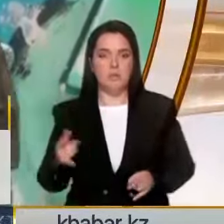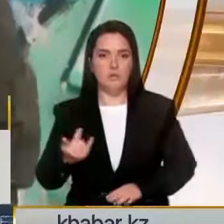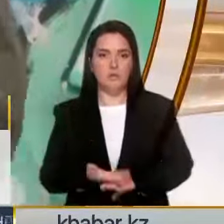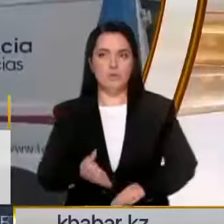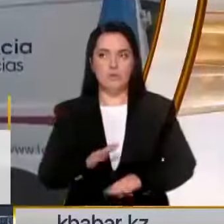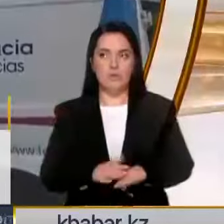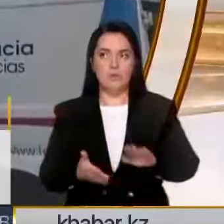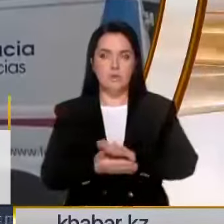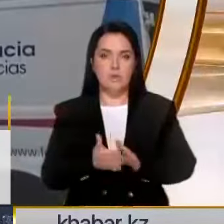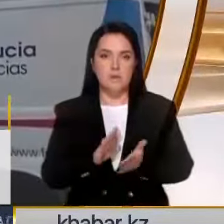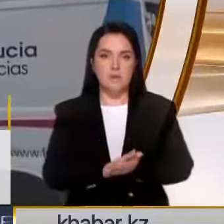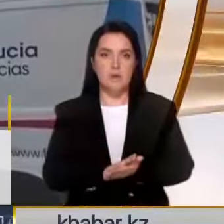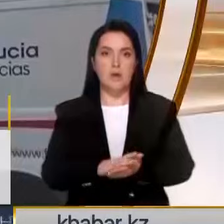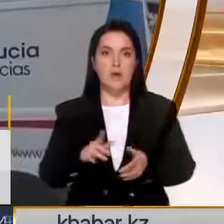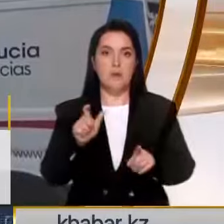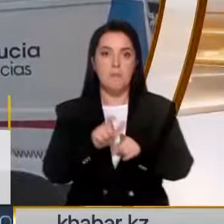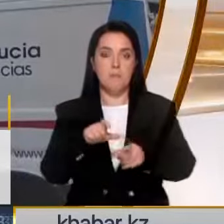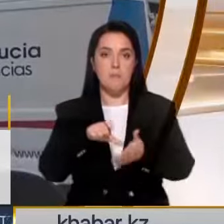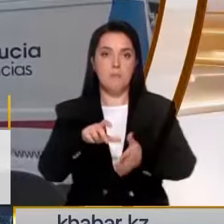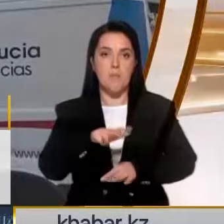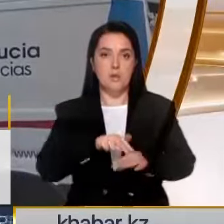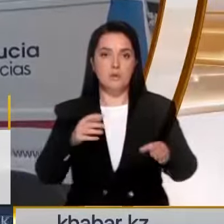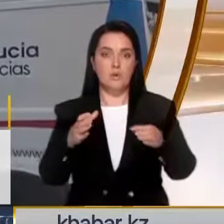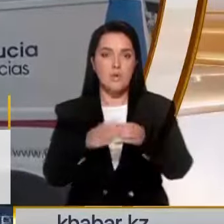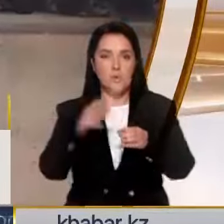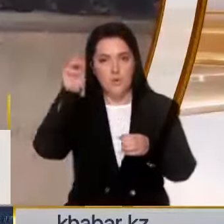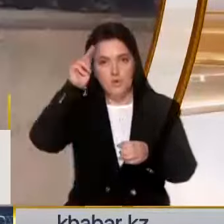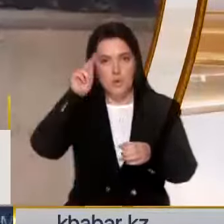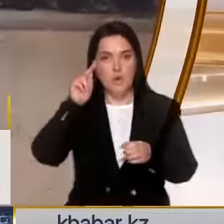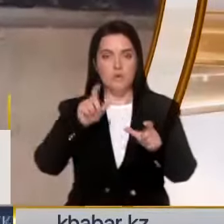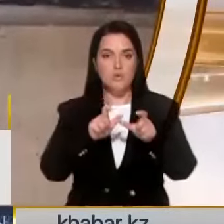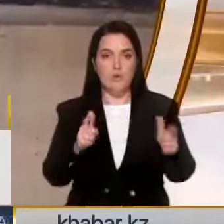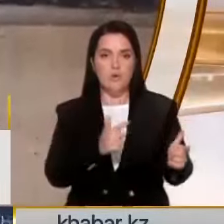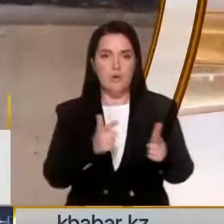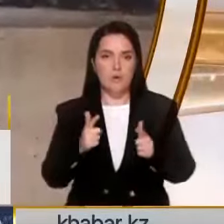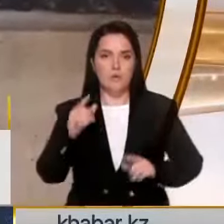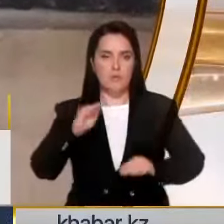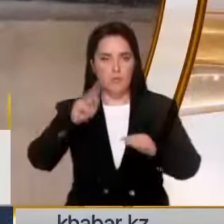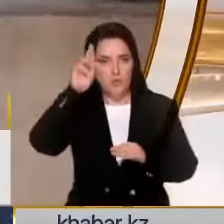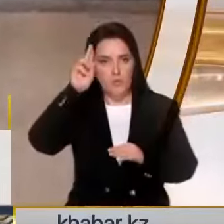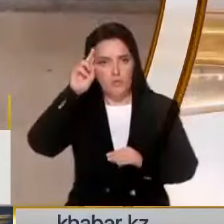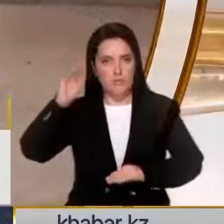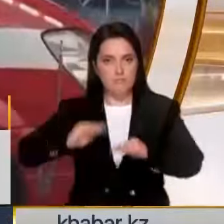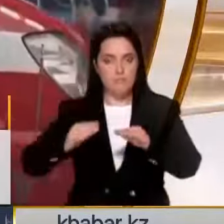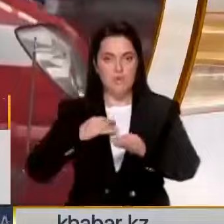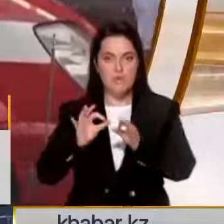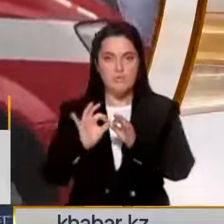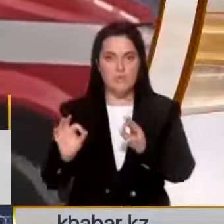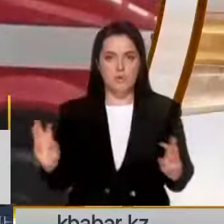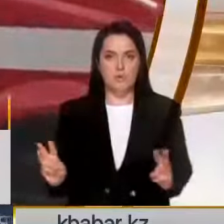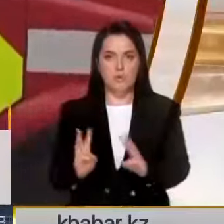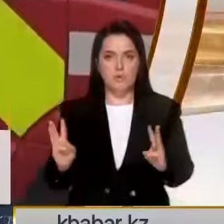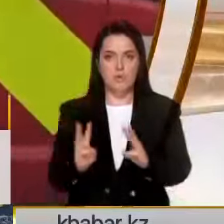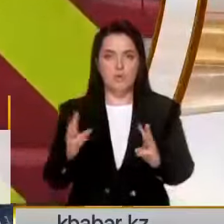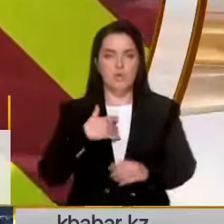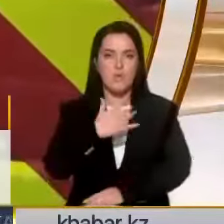в тяжелом состоянии. По словам представителя полиции, группа учеников школы готовила коктейли Молотова в туалете. Они намеревались их использовать во